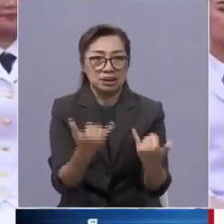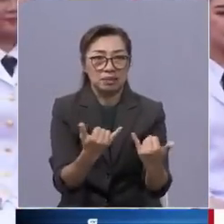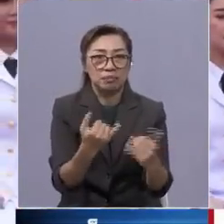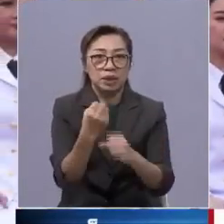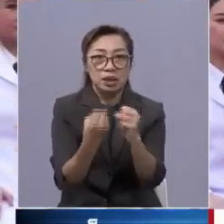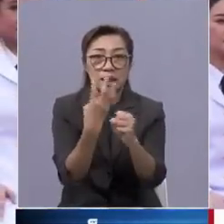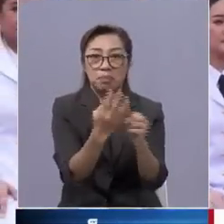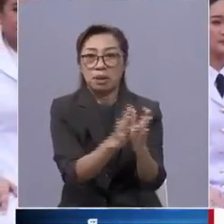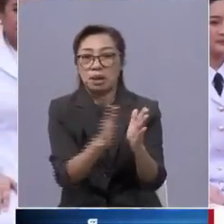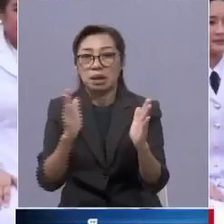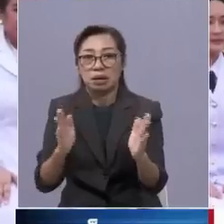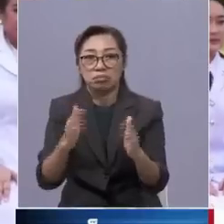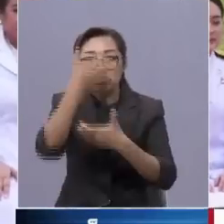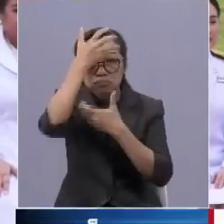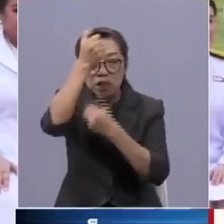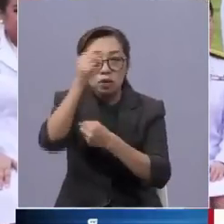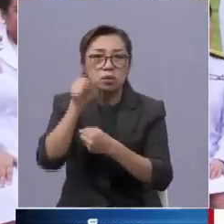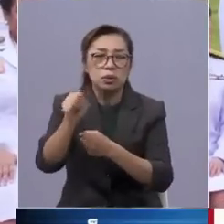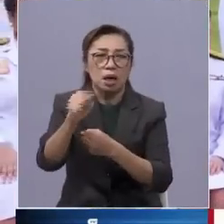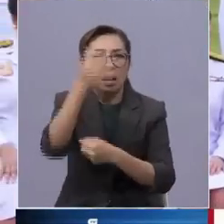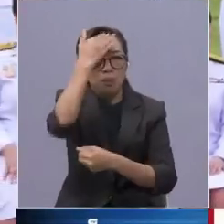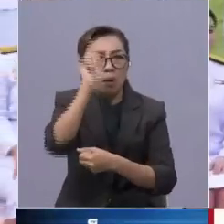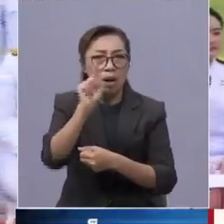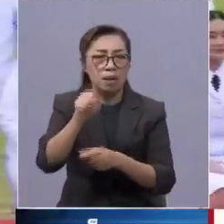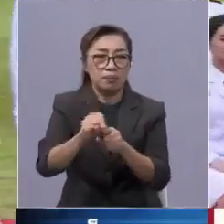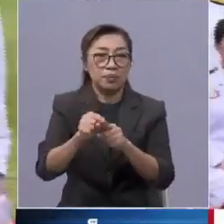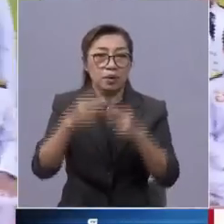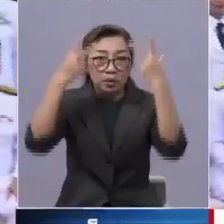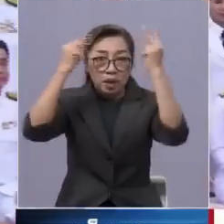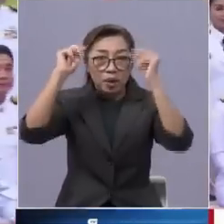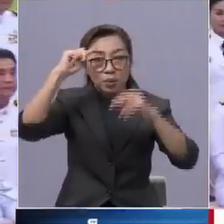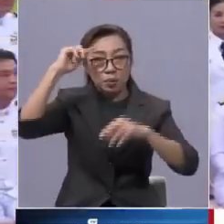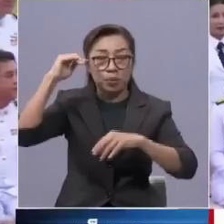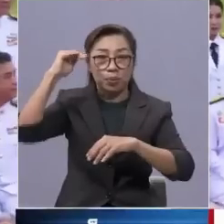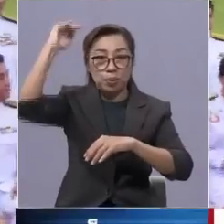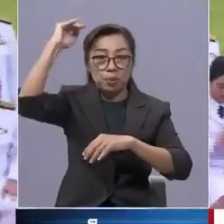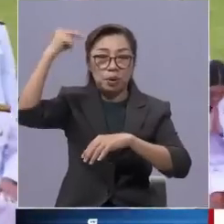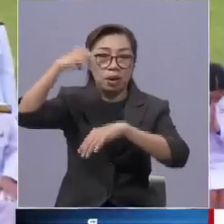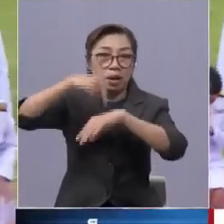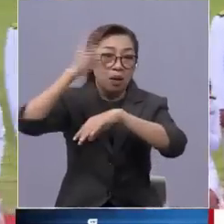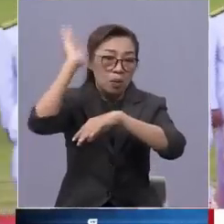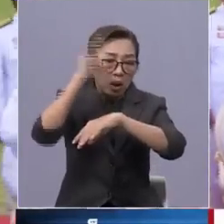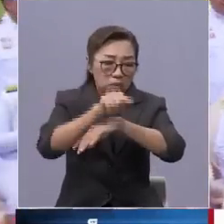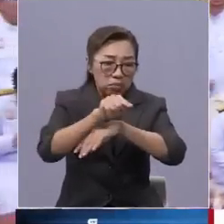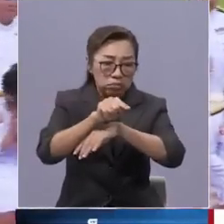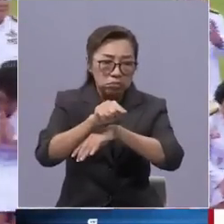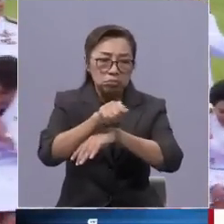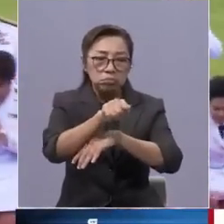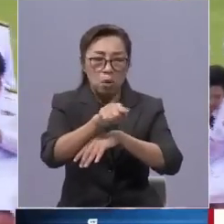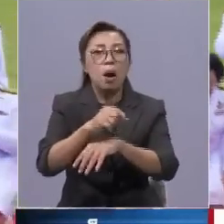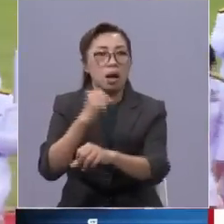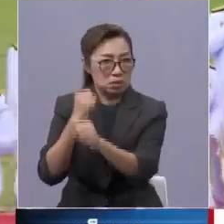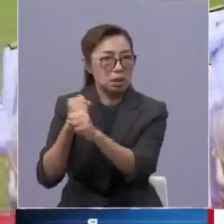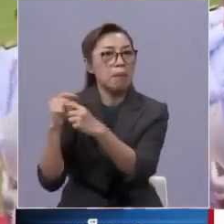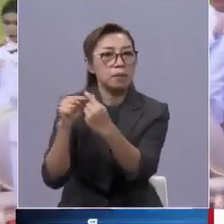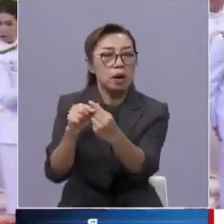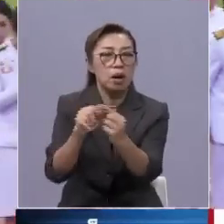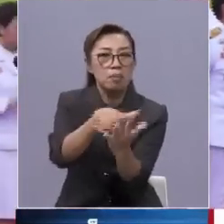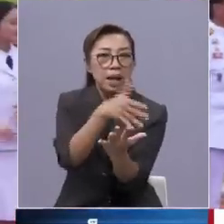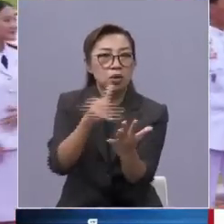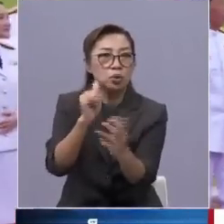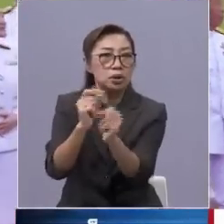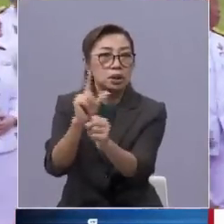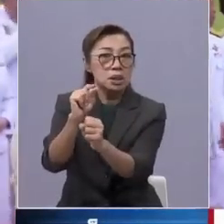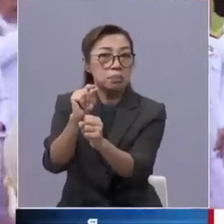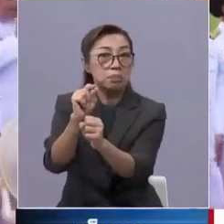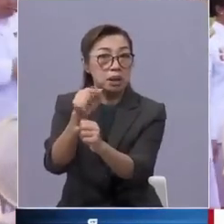ปีต่อจากนี้ ก็น่าสนใจในช่วงจังหวะที่ท่านนายกแถลงเนี่ยมีการเหมือนยกเรื่องนี้ขึ้นมาพูดด้วยครับว่าเหมือนจะสานต่อโดยเฉพาะไอ้ประเด็นยุทธศาสตร์